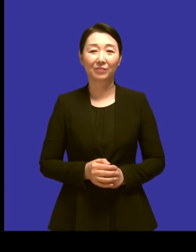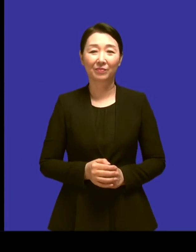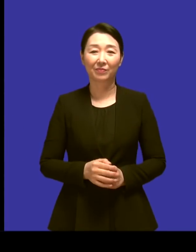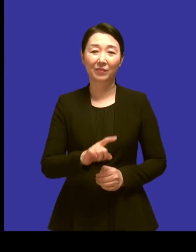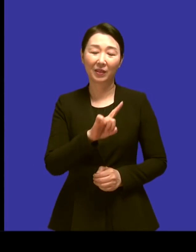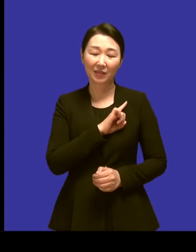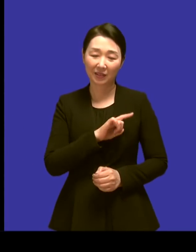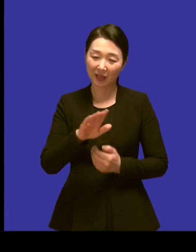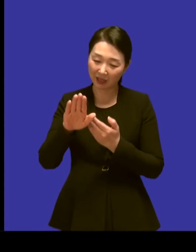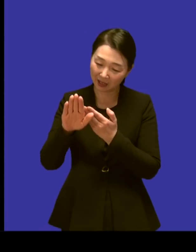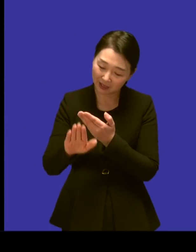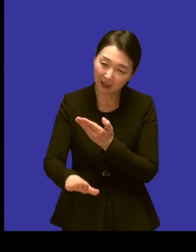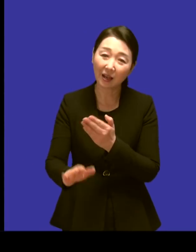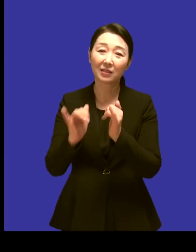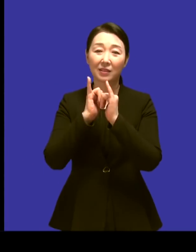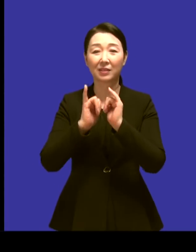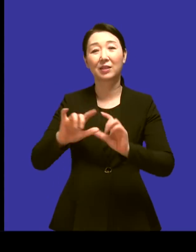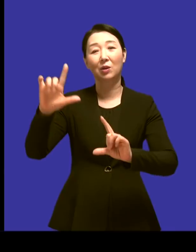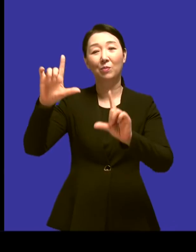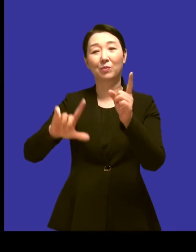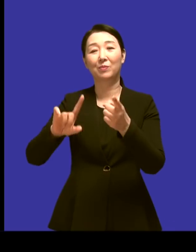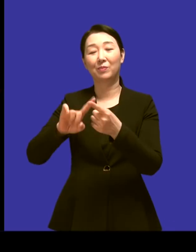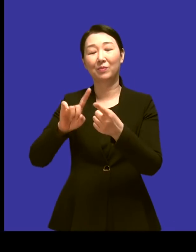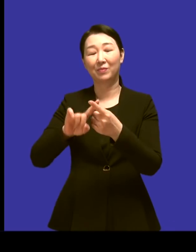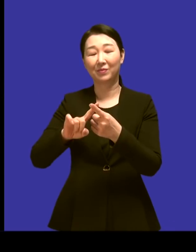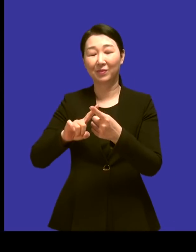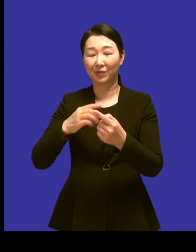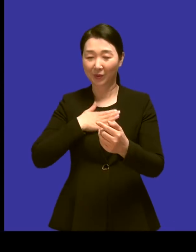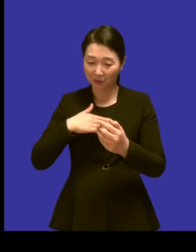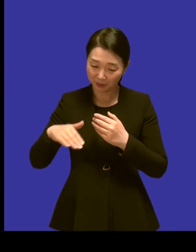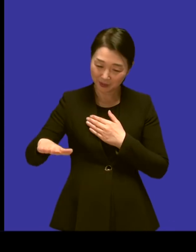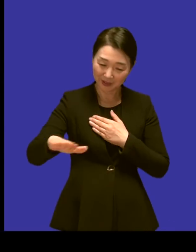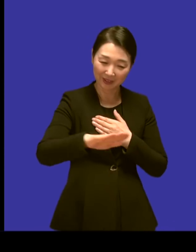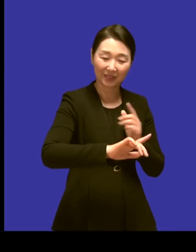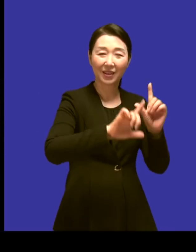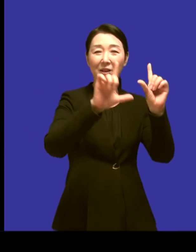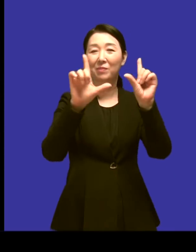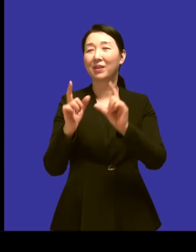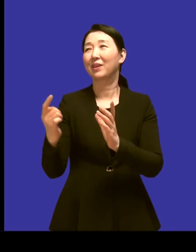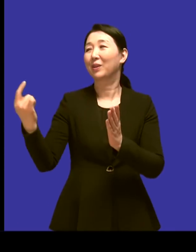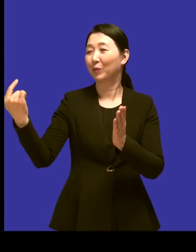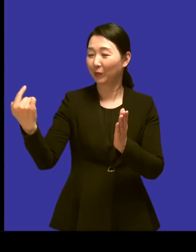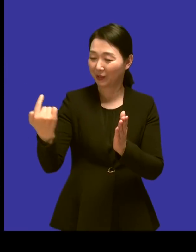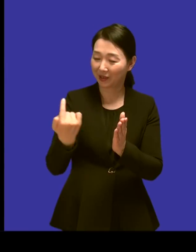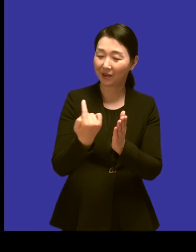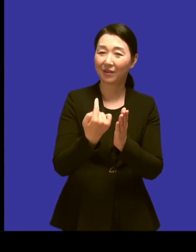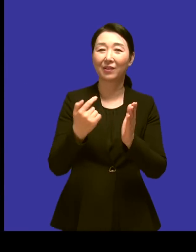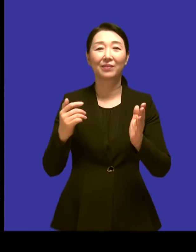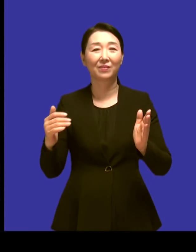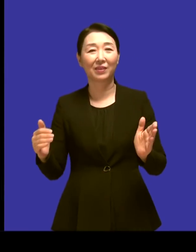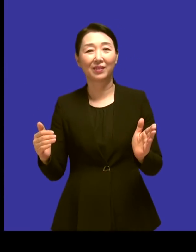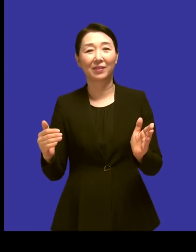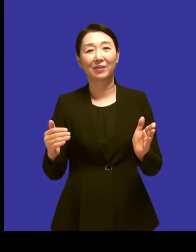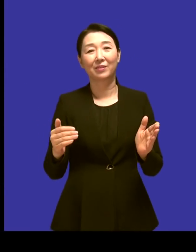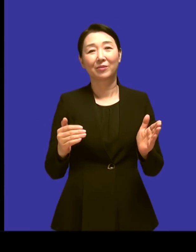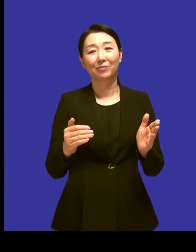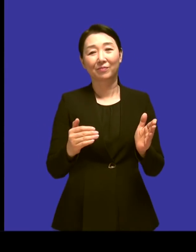주셨네. 가장 낮은 자의 모습으로 우리 삶에 오셨네.